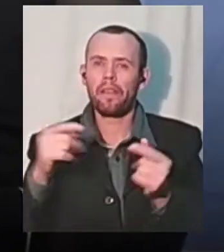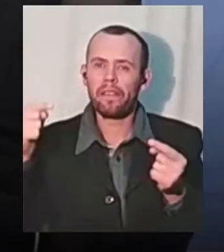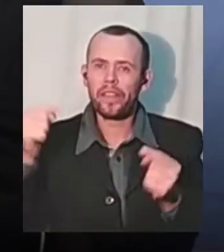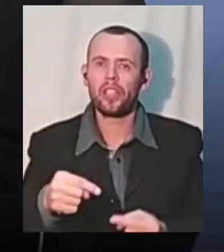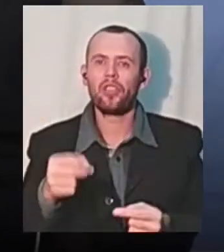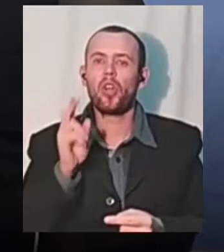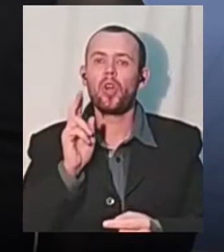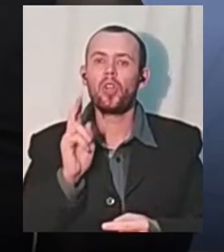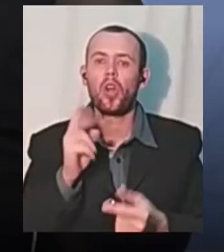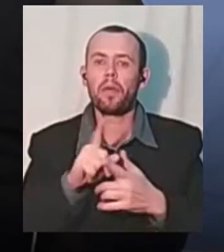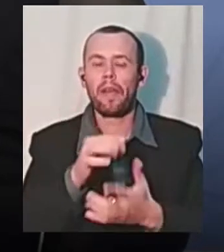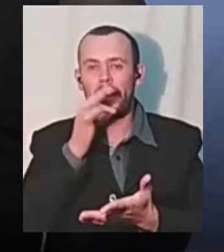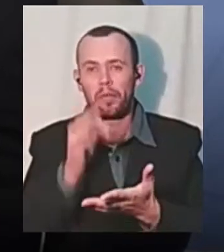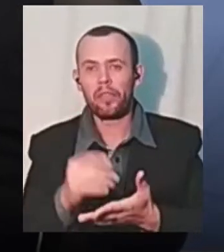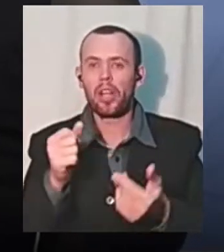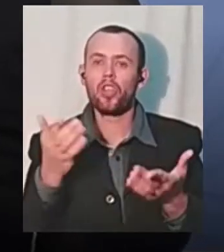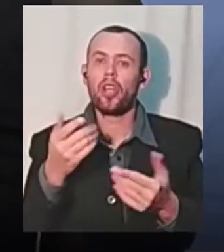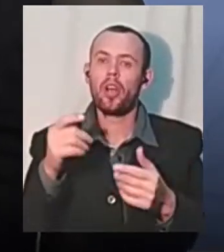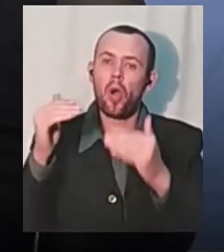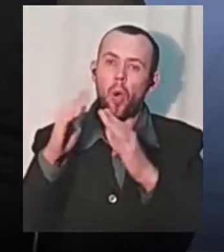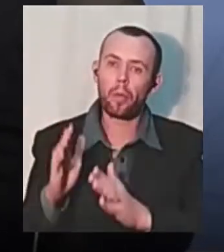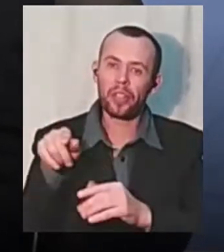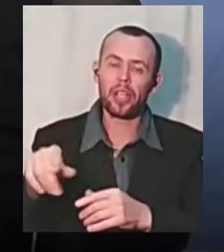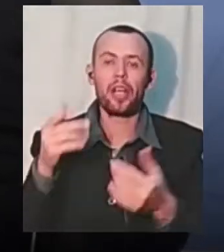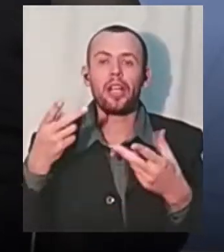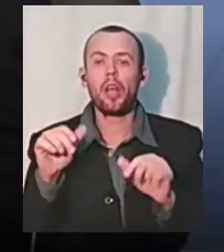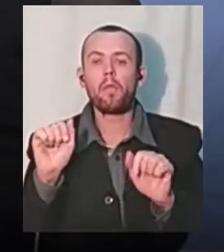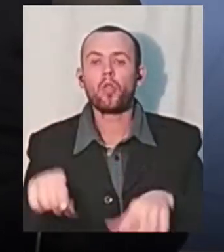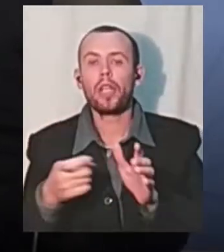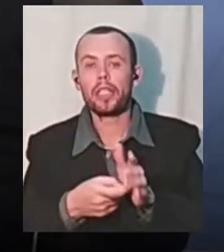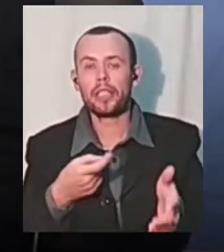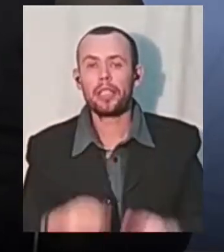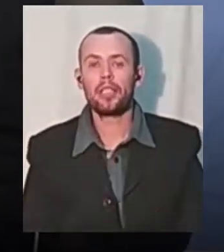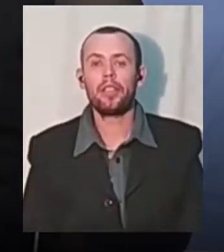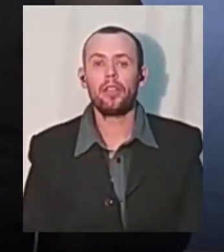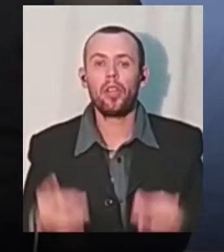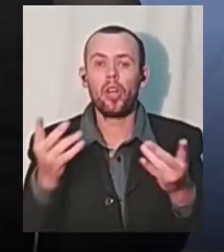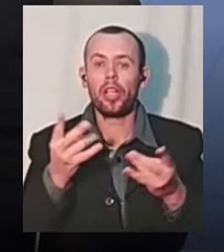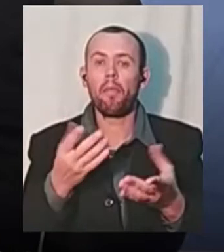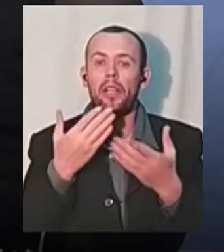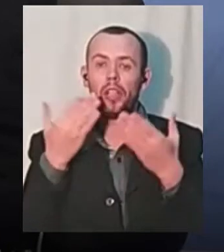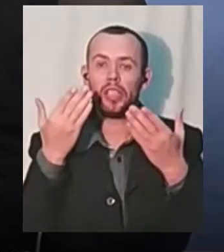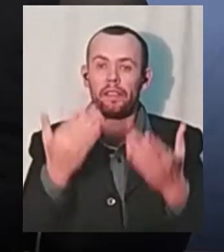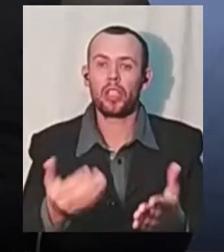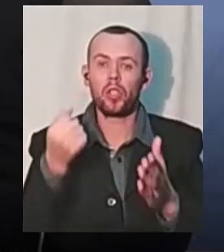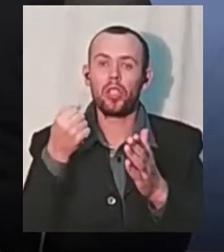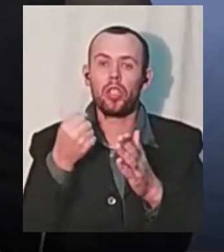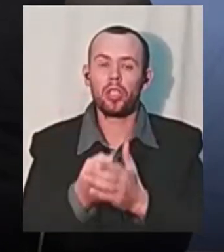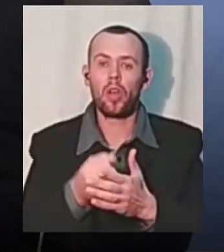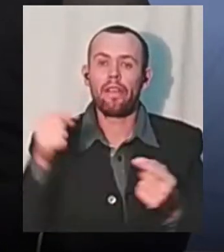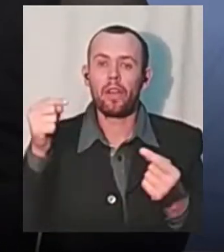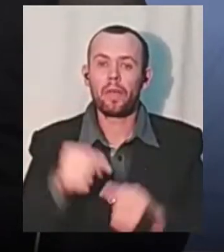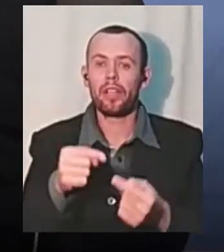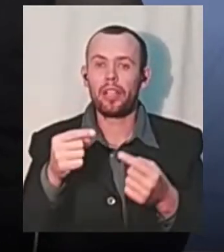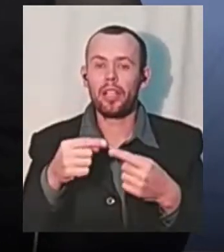суті, відповідальний за той чи інший об'єкт. Де це можна дізнатися? Треба звернутися до, ну, відповідно, ми можемо подивитися,